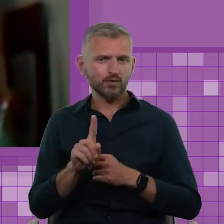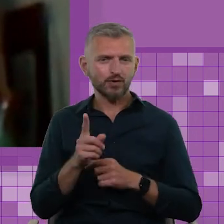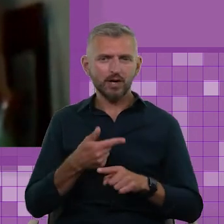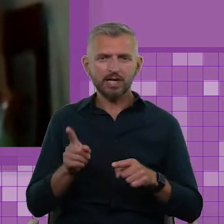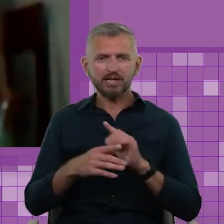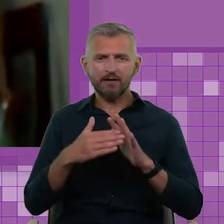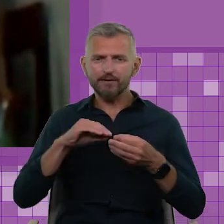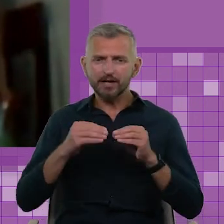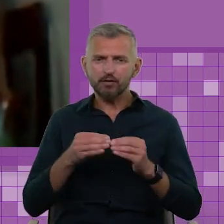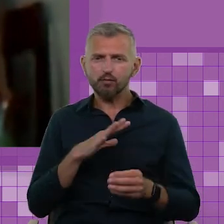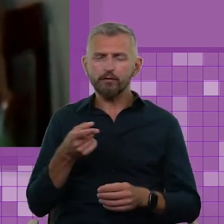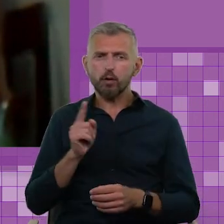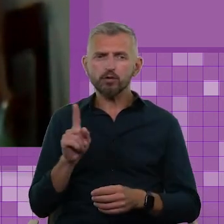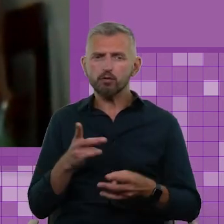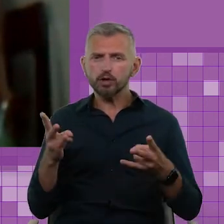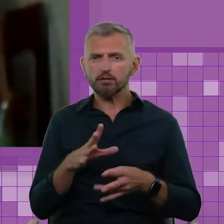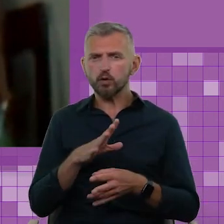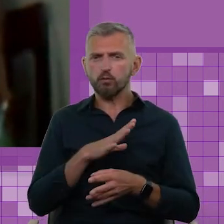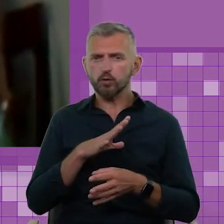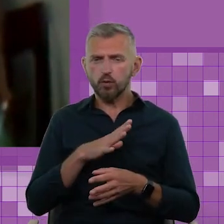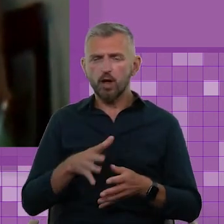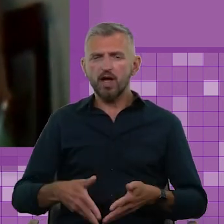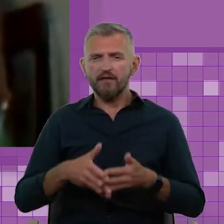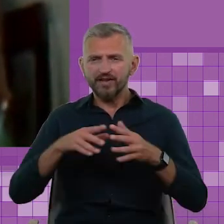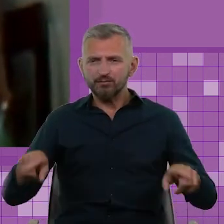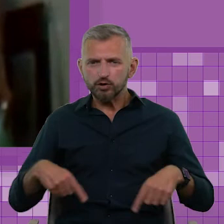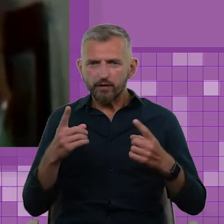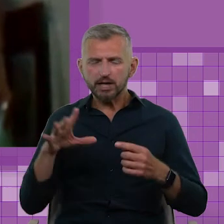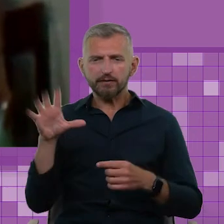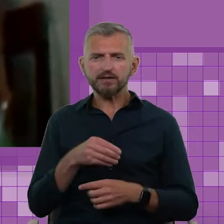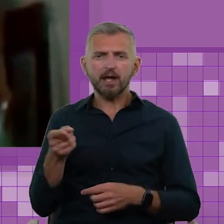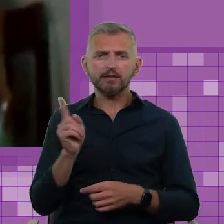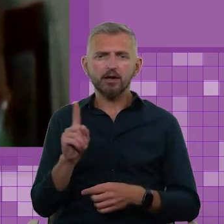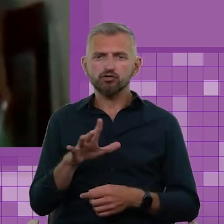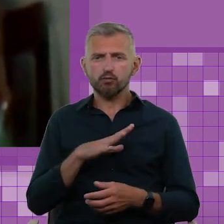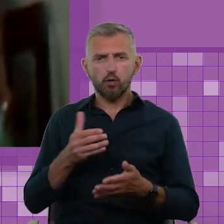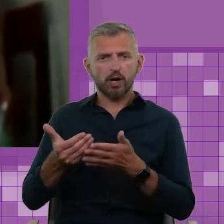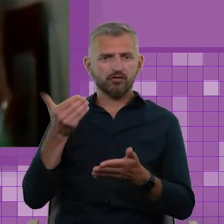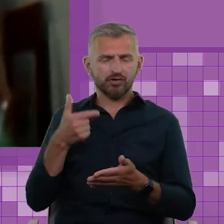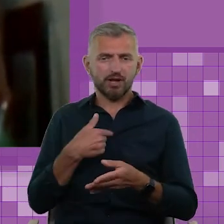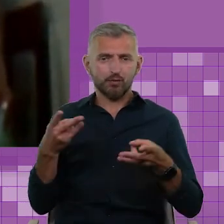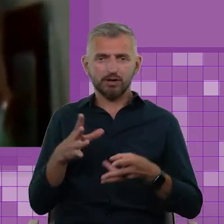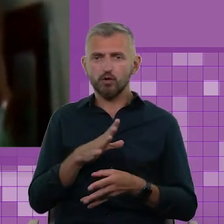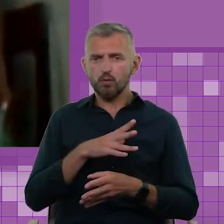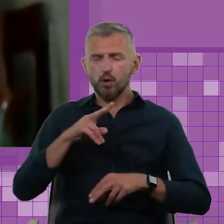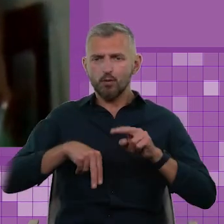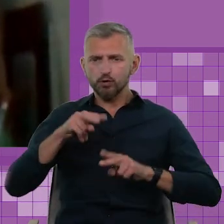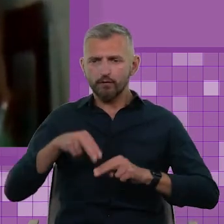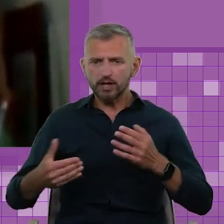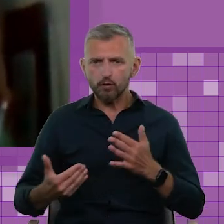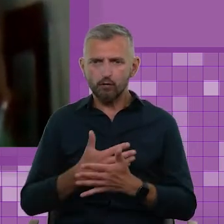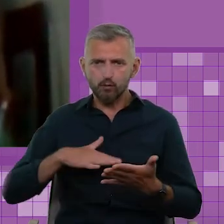цей виклик був в тому, що потрібно було відбудувати все те, що було раніше. Нам потрібно було побудувати нову